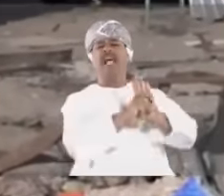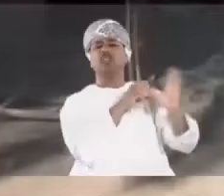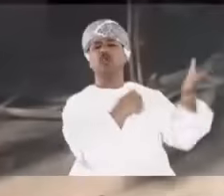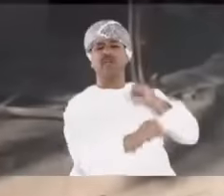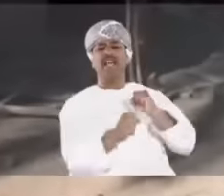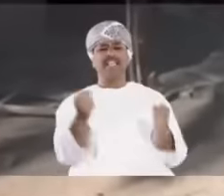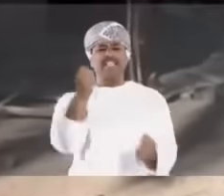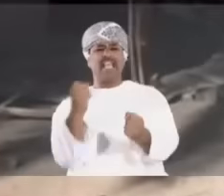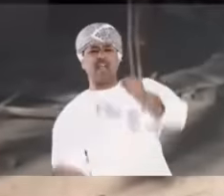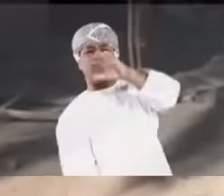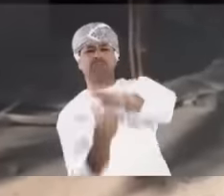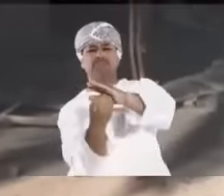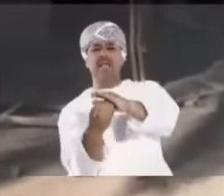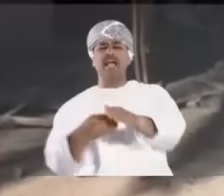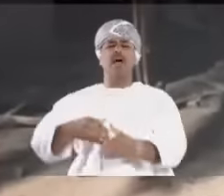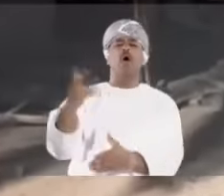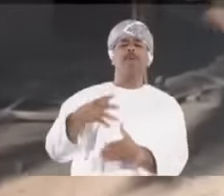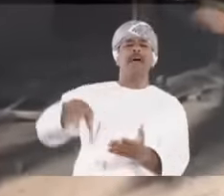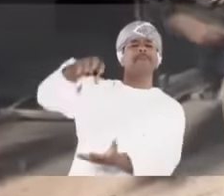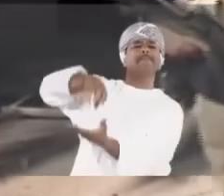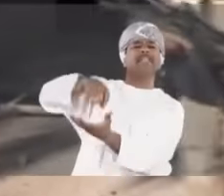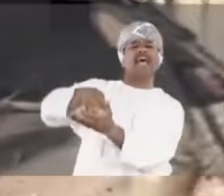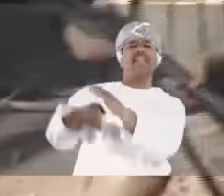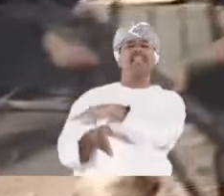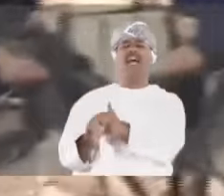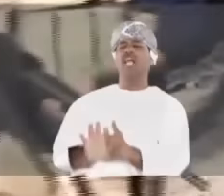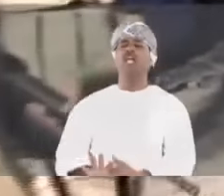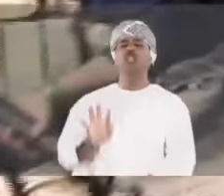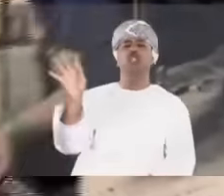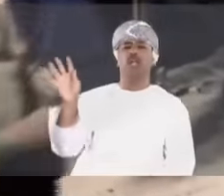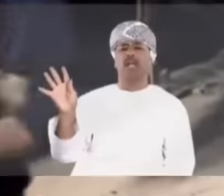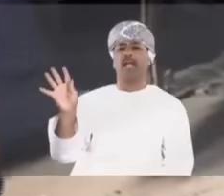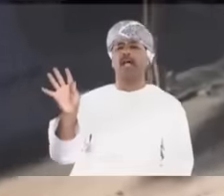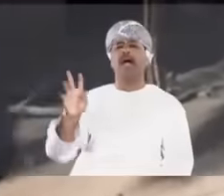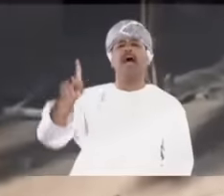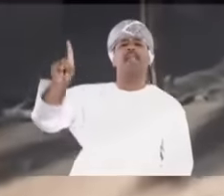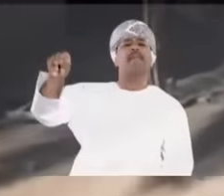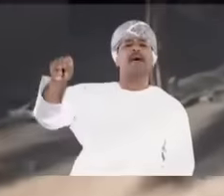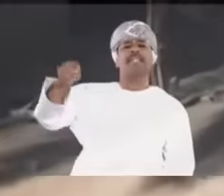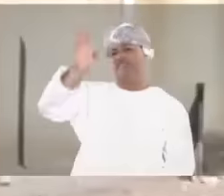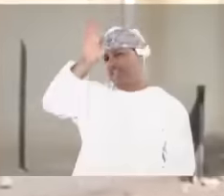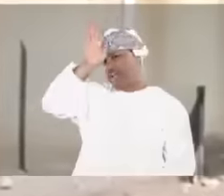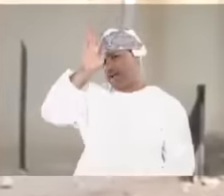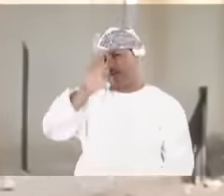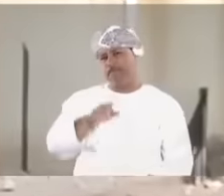مفخخة على أطراف حي السجارية شرق الرمادي.